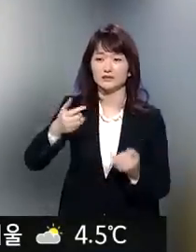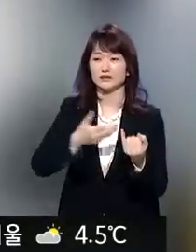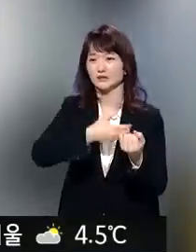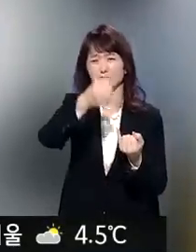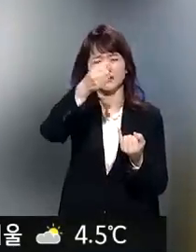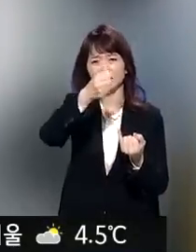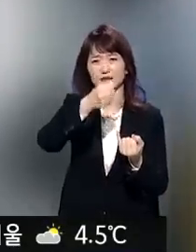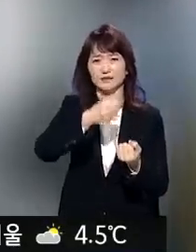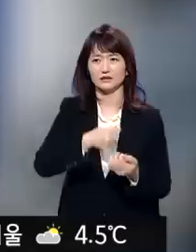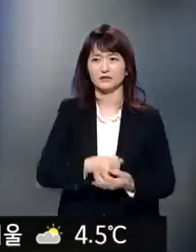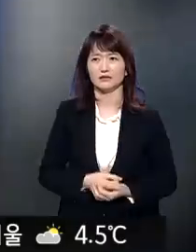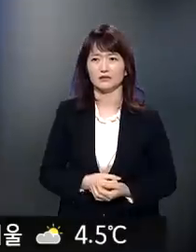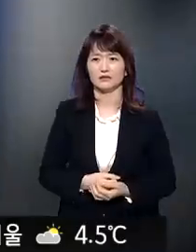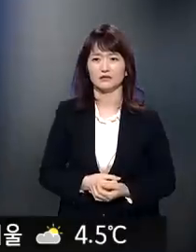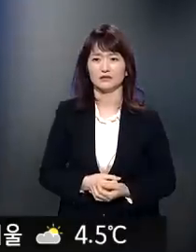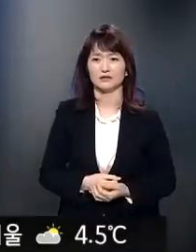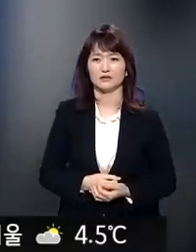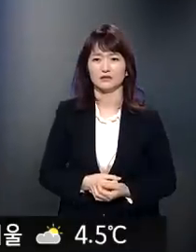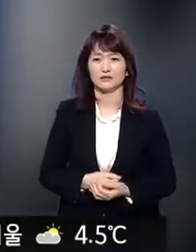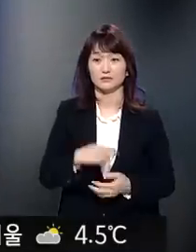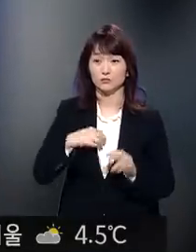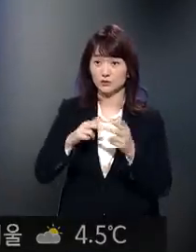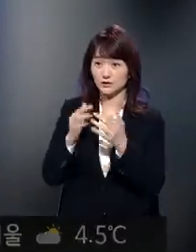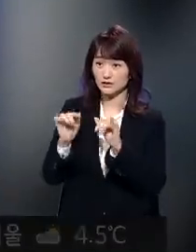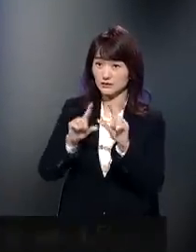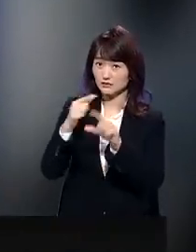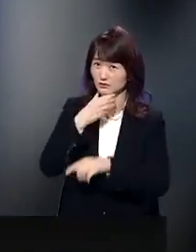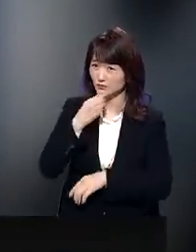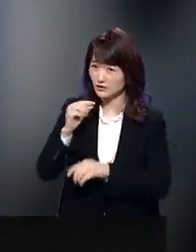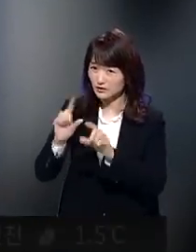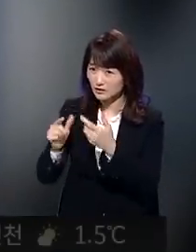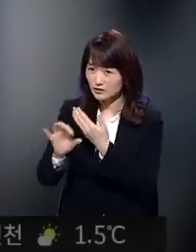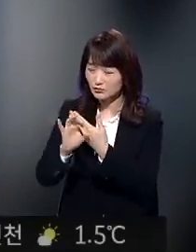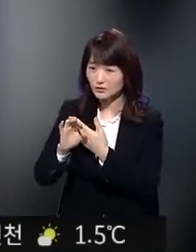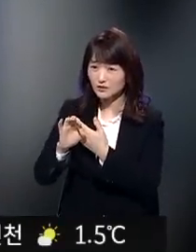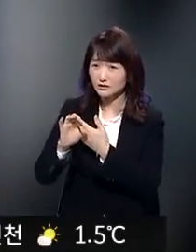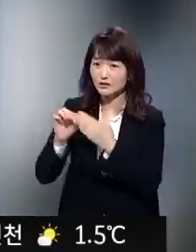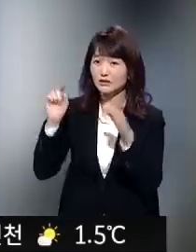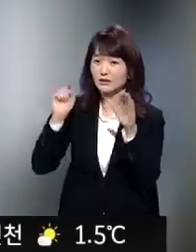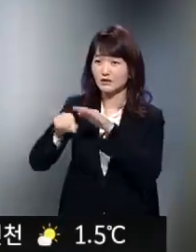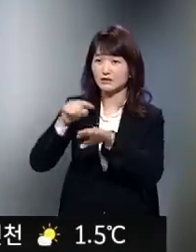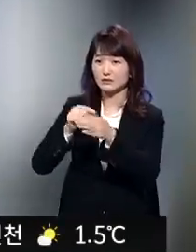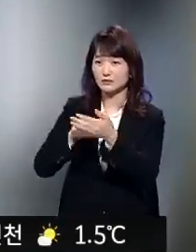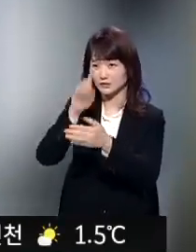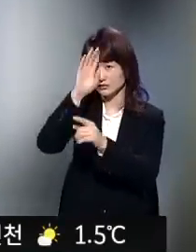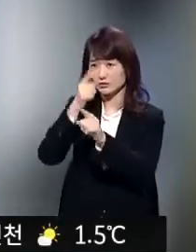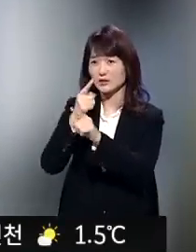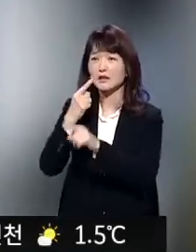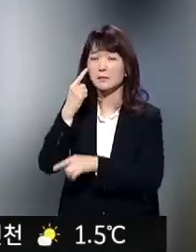Here's some cheese. Want some cheese? Want some cheese? If you're unhappy with your life, go to therapy, okay?